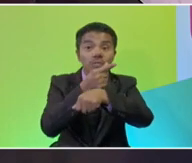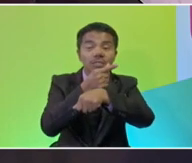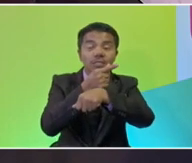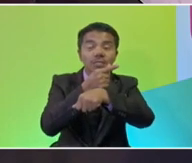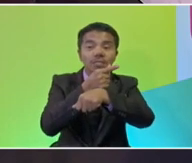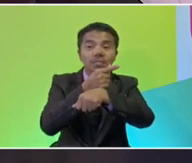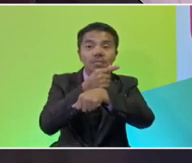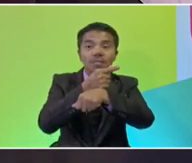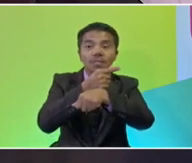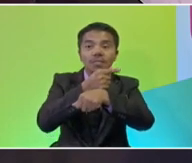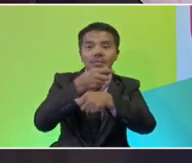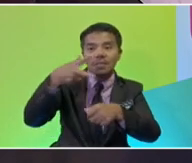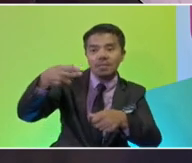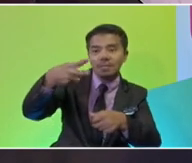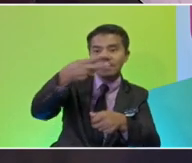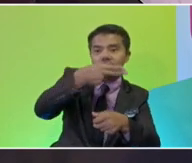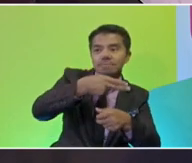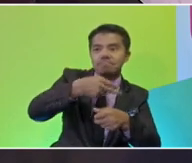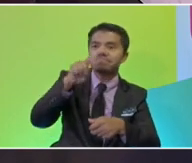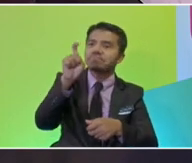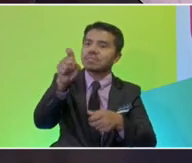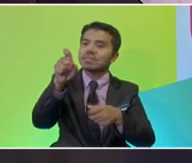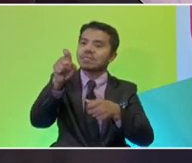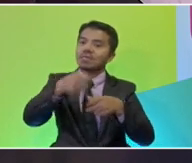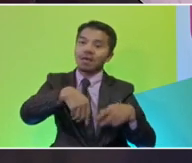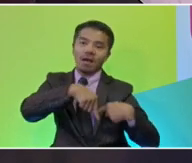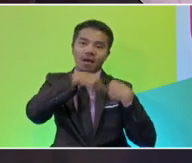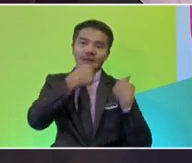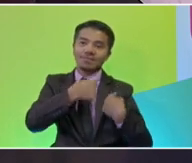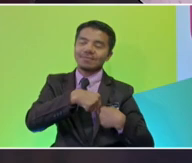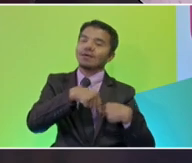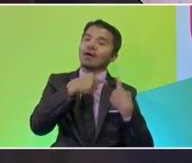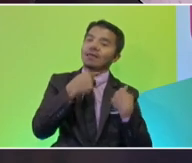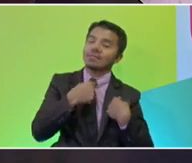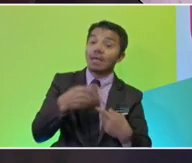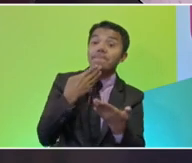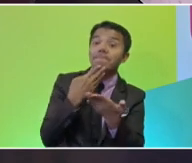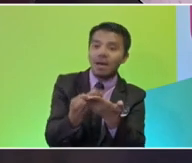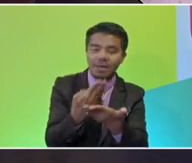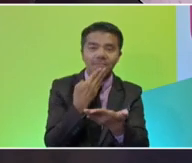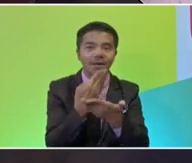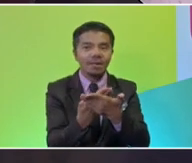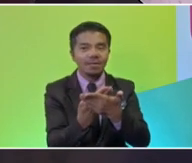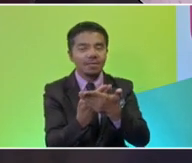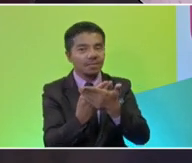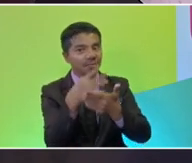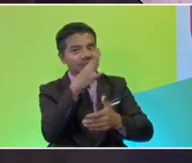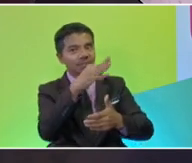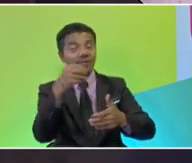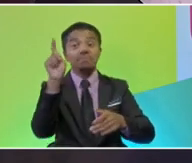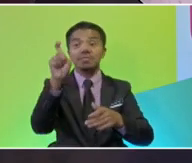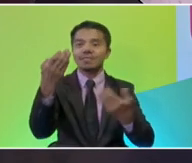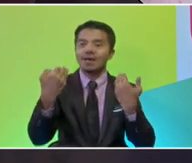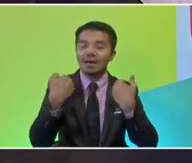tapi yang perlu dilakukan murid-murid berhati-hati dan mesti dengan pemantauan orang